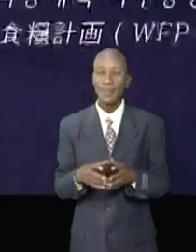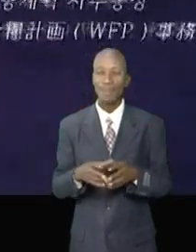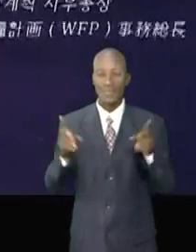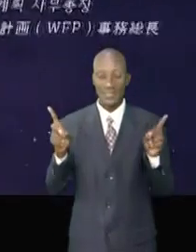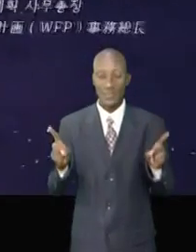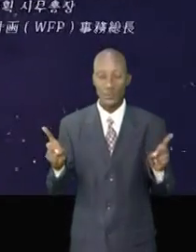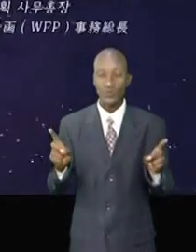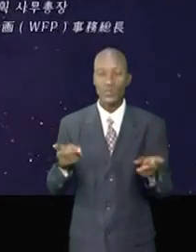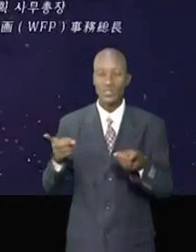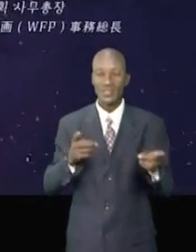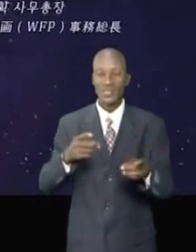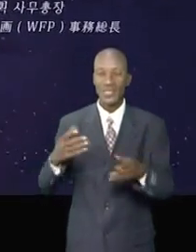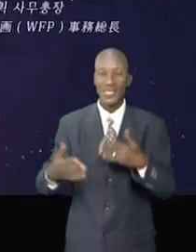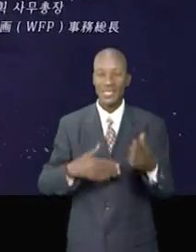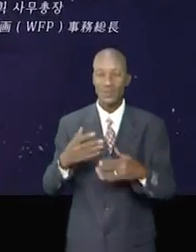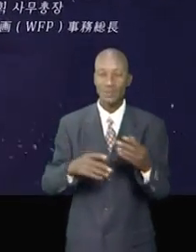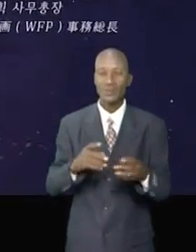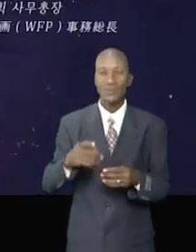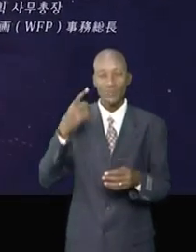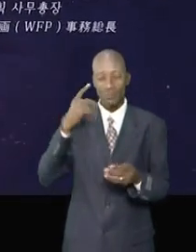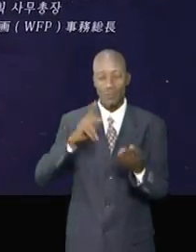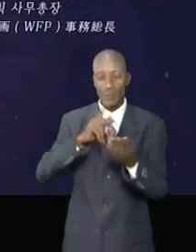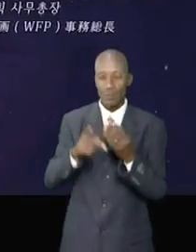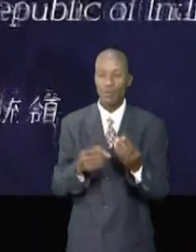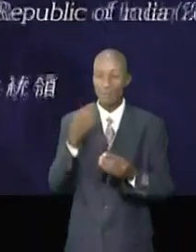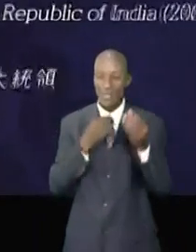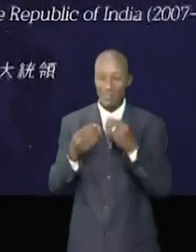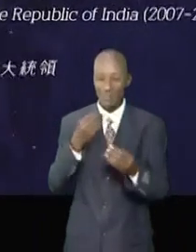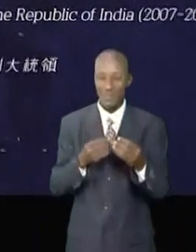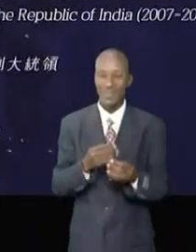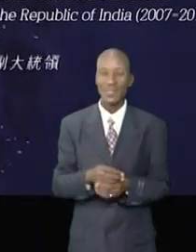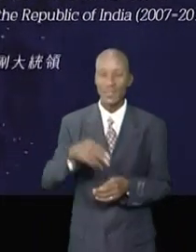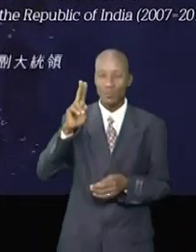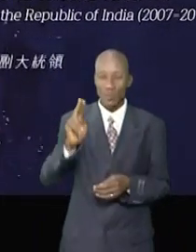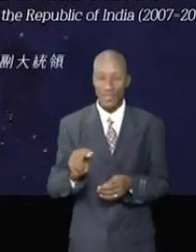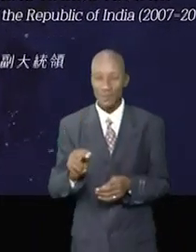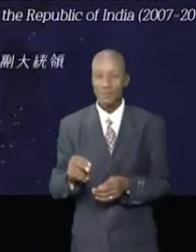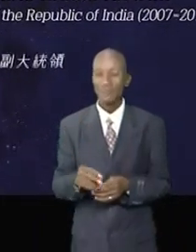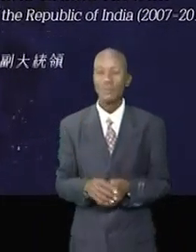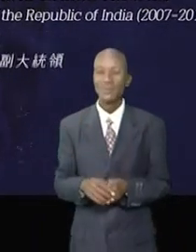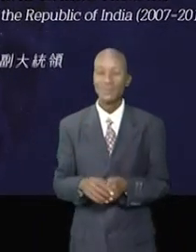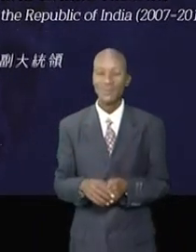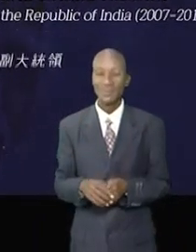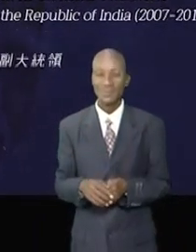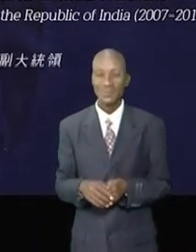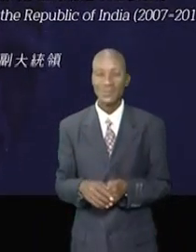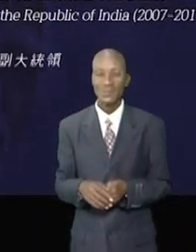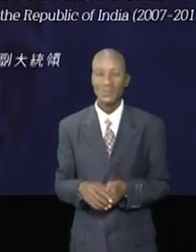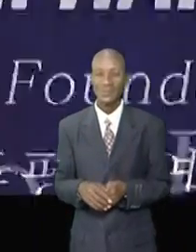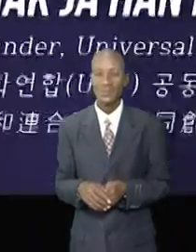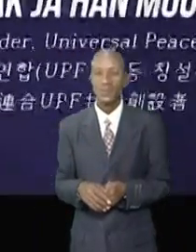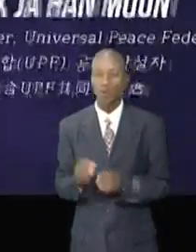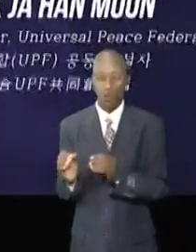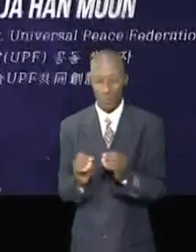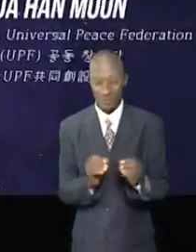directeurs exécutifs du Programme alimentaire mondial des Nations Unies et l'ancien premier ministre de l'Inde. Selon les